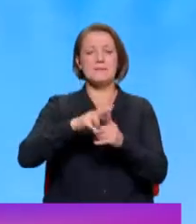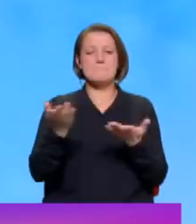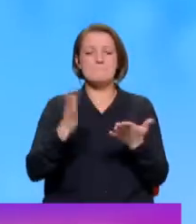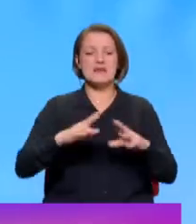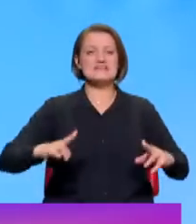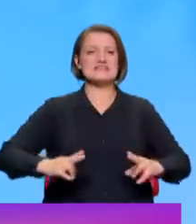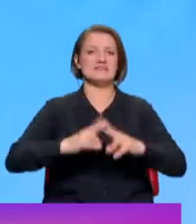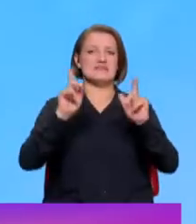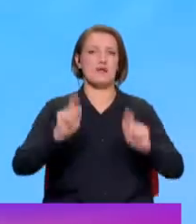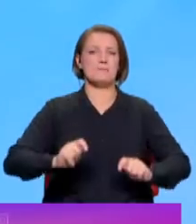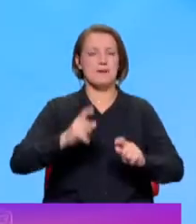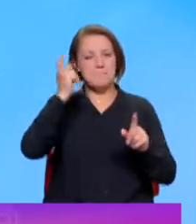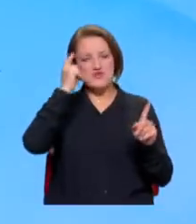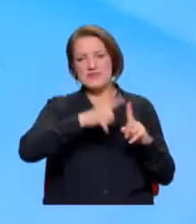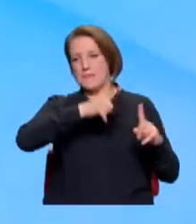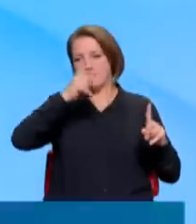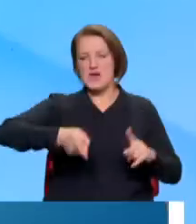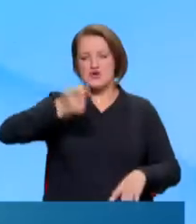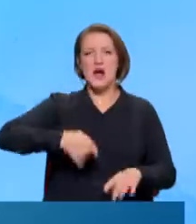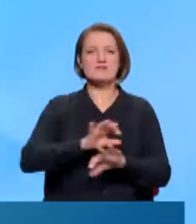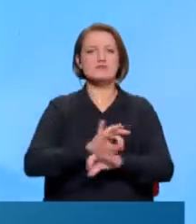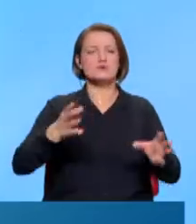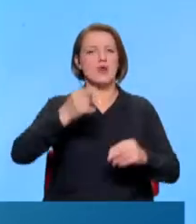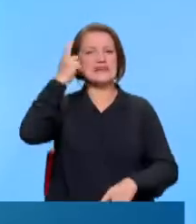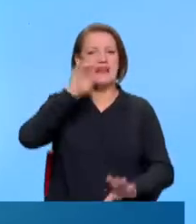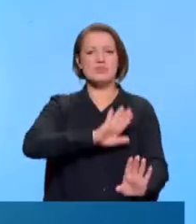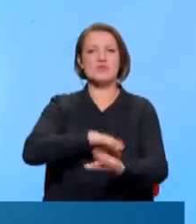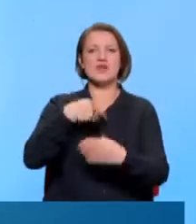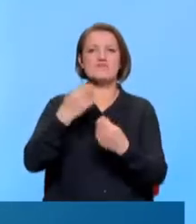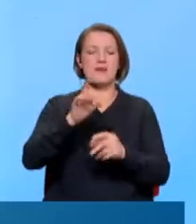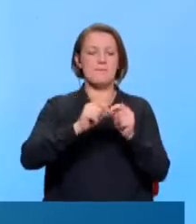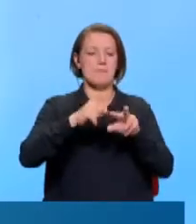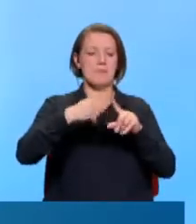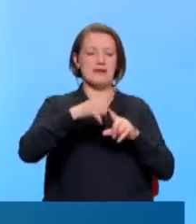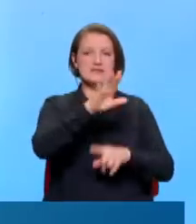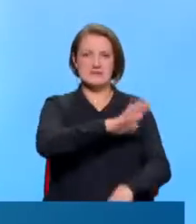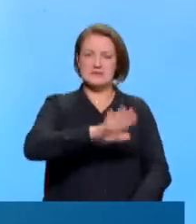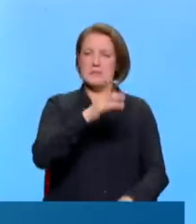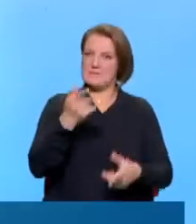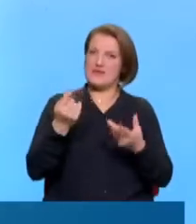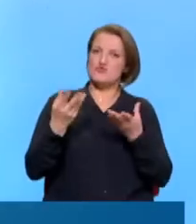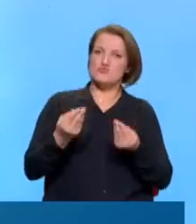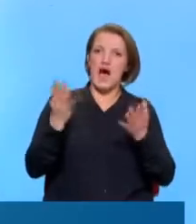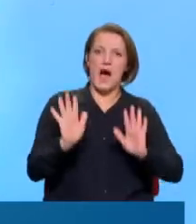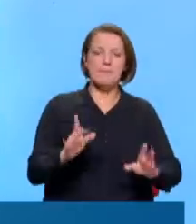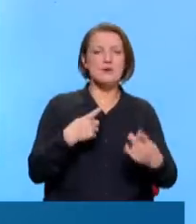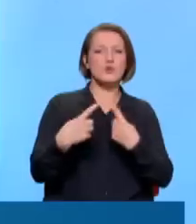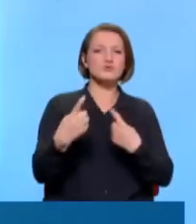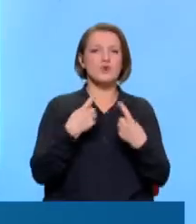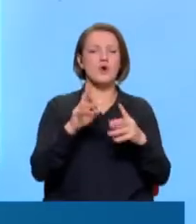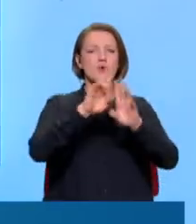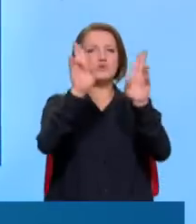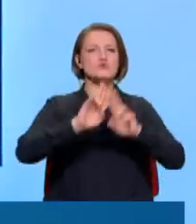Zirvesi düzenledi başı an beri koşulsuz olarak İsrail'i destekleyen Batı tavrını biraz yumuşattı ve konuşmalarda